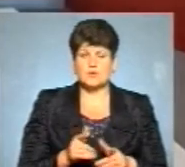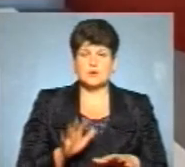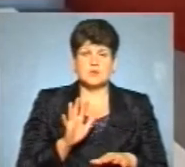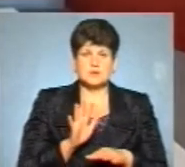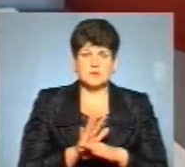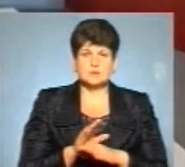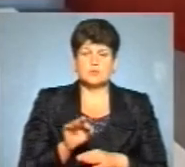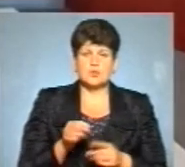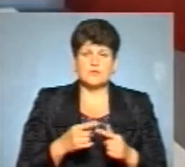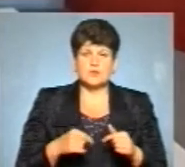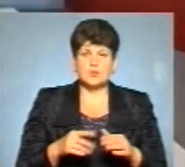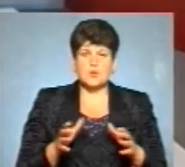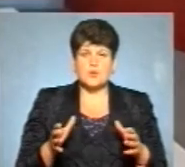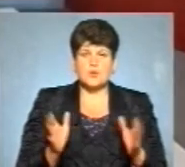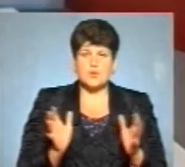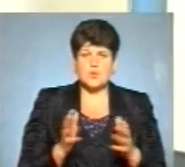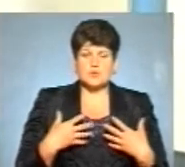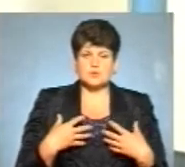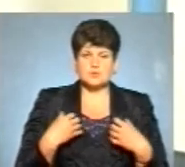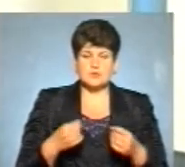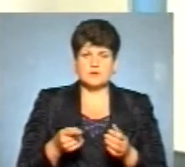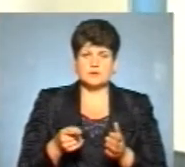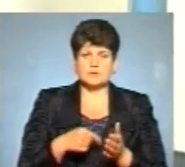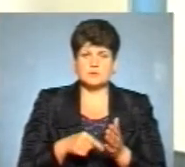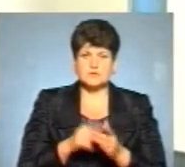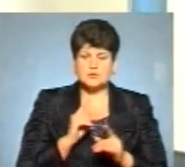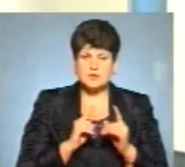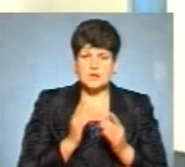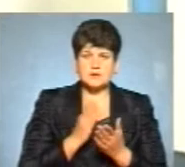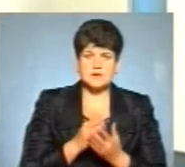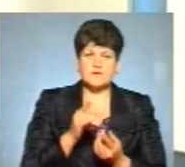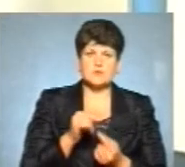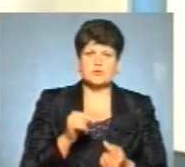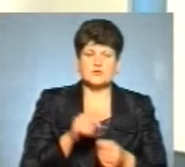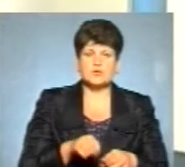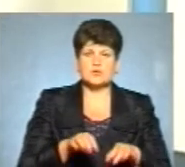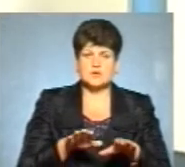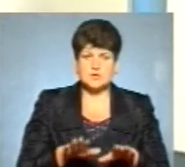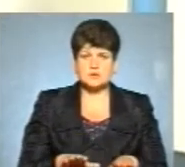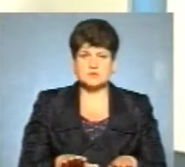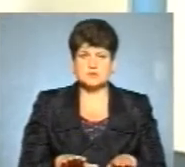по відділу охорони здоров'я Тернопільської міської ради, є відповідно рішення по